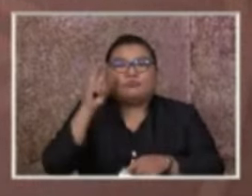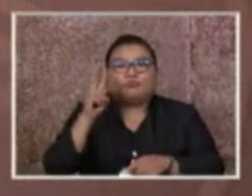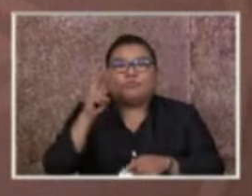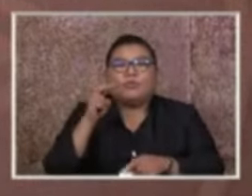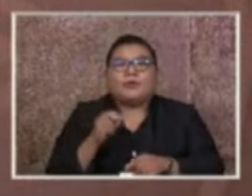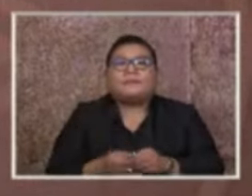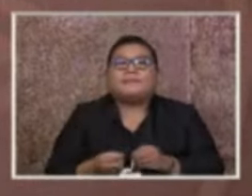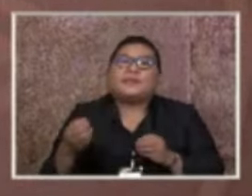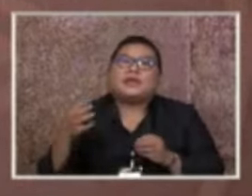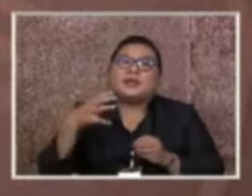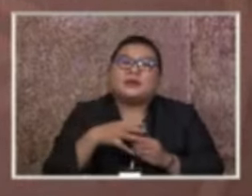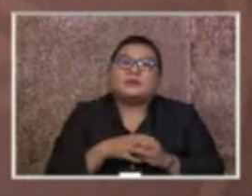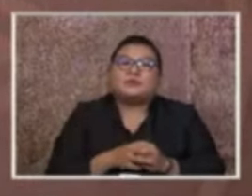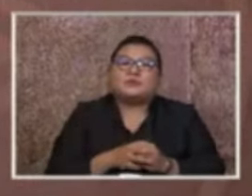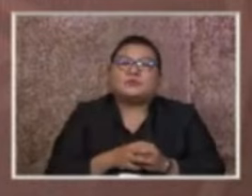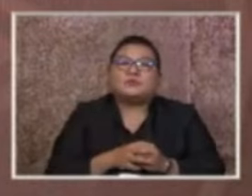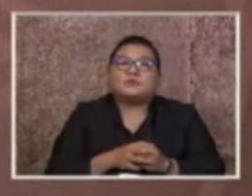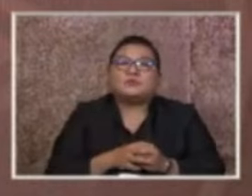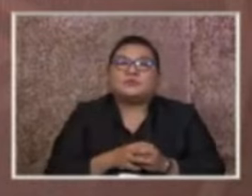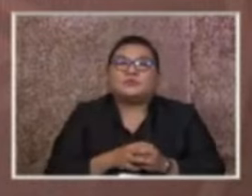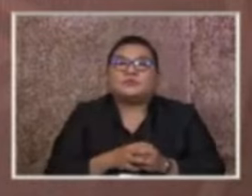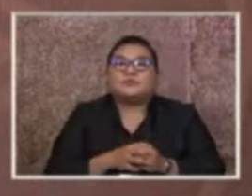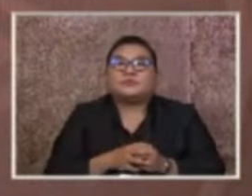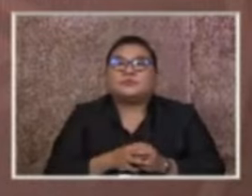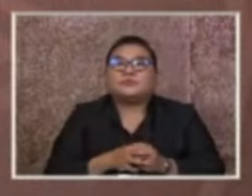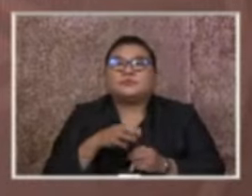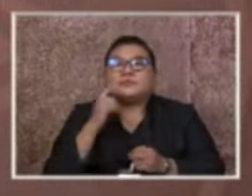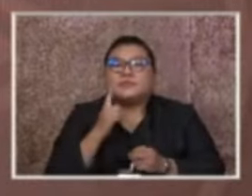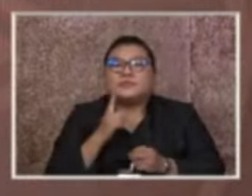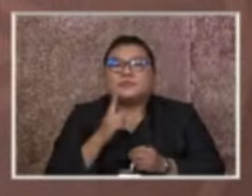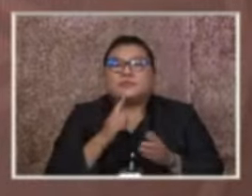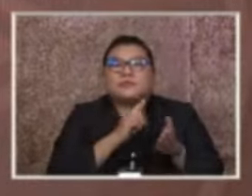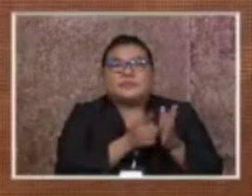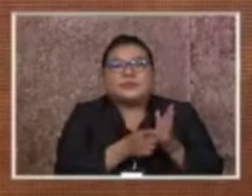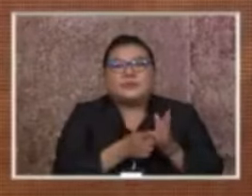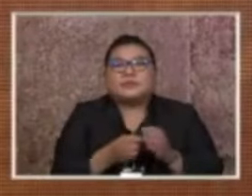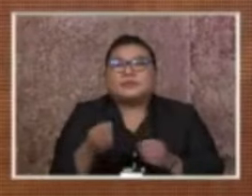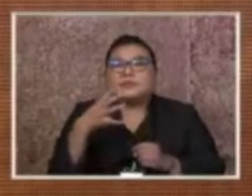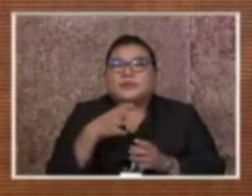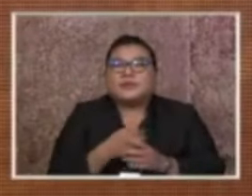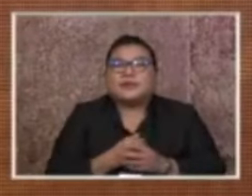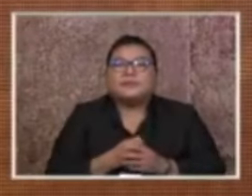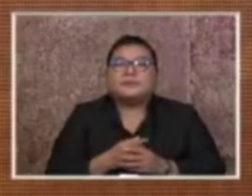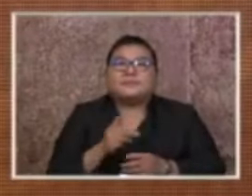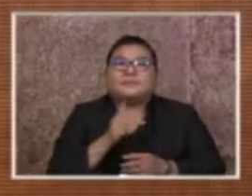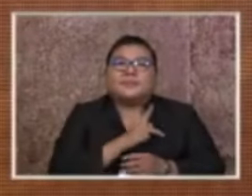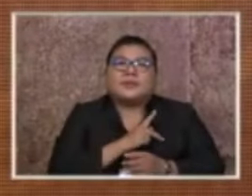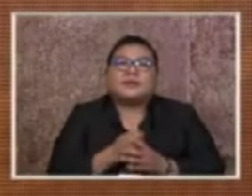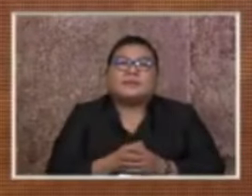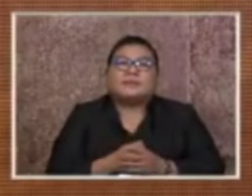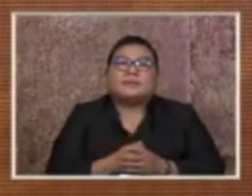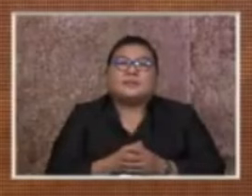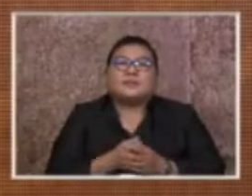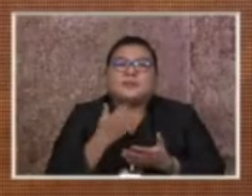merespon tanggapan Pasangan calon nomor urut 1 waktu 1 menit dimulai saat berbicara kami sangat